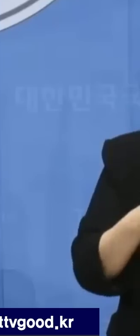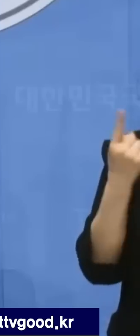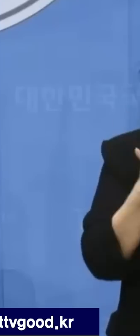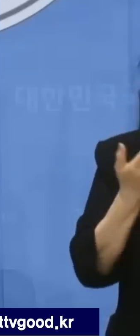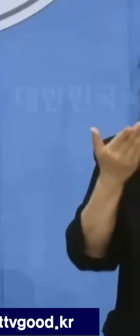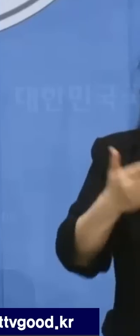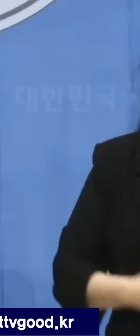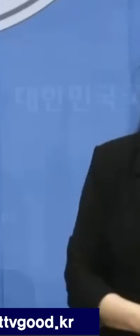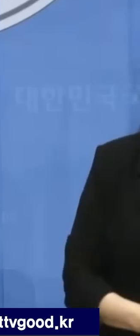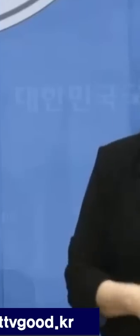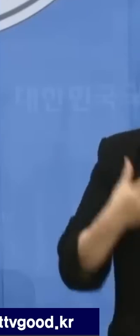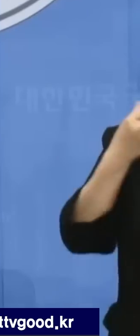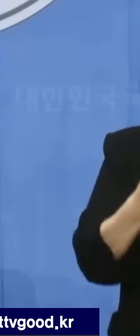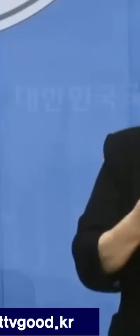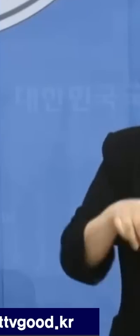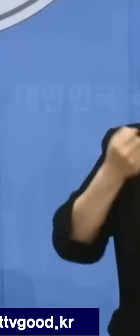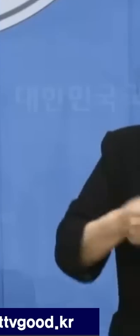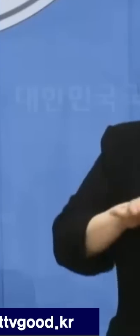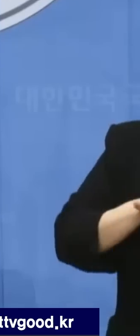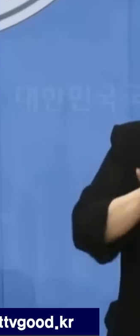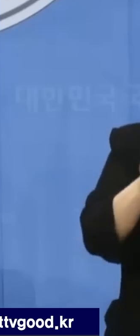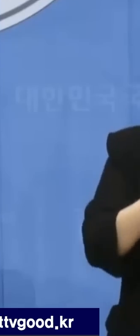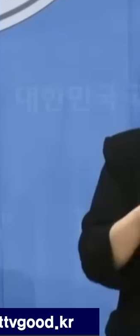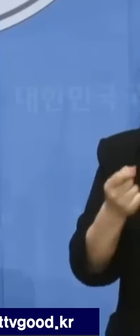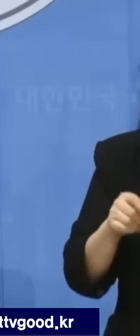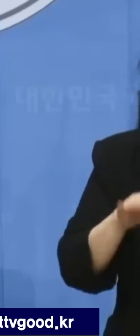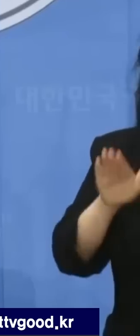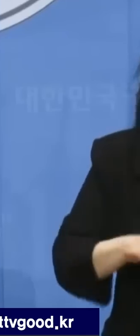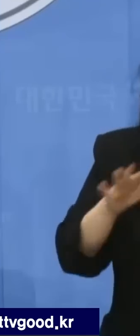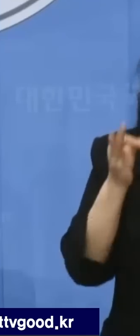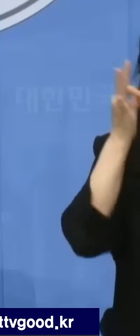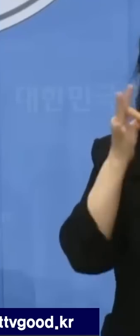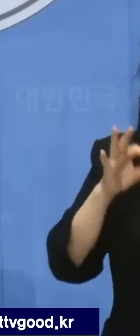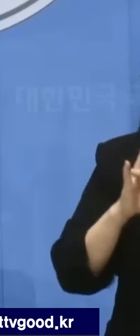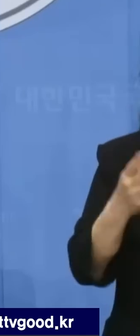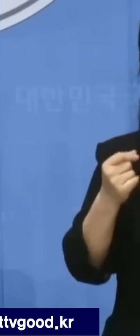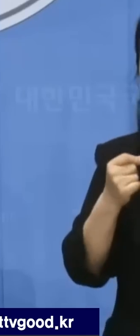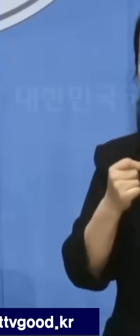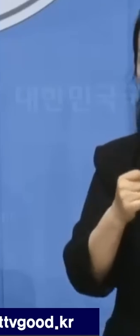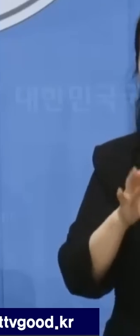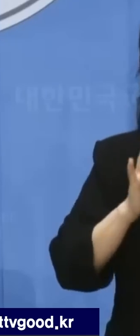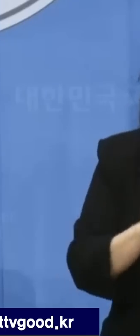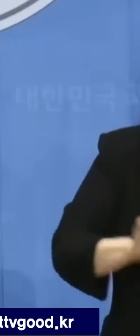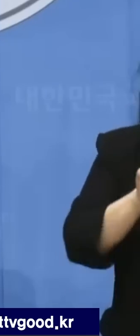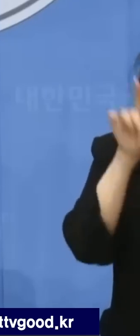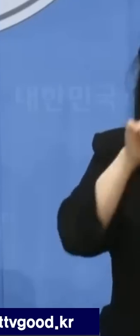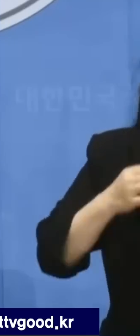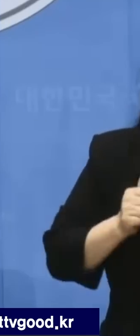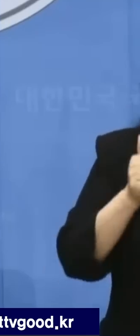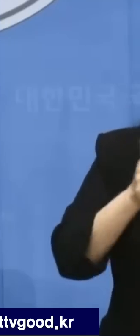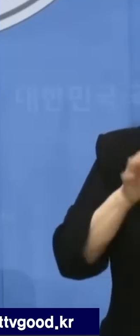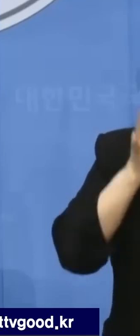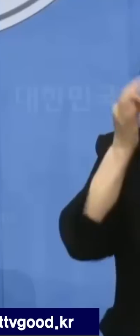페달을 밟지 않으면 자전거는 쓰러집니다. 개혁은 자전거 페달과 같아서 개혁하고 또 개혁하지 않으면